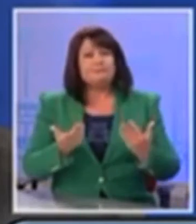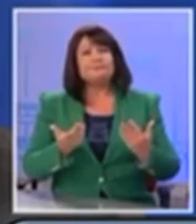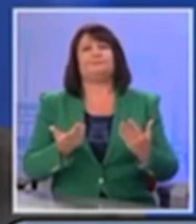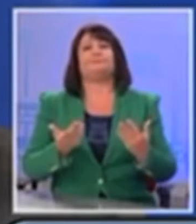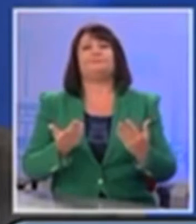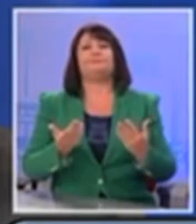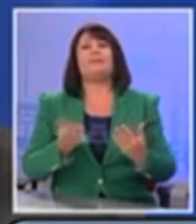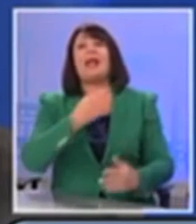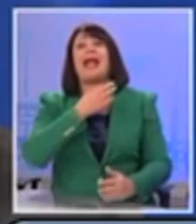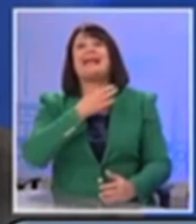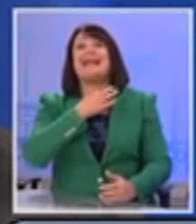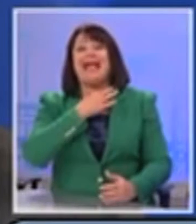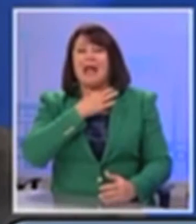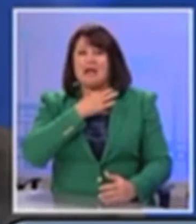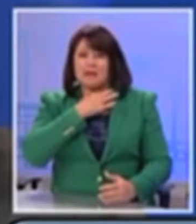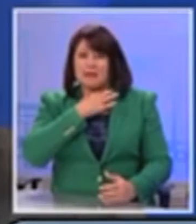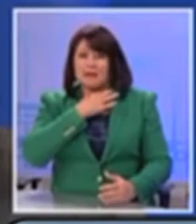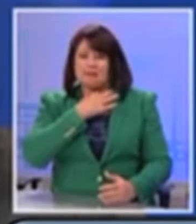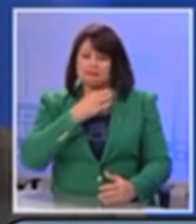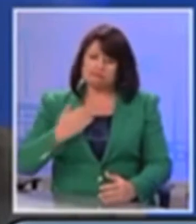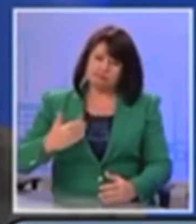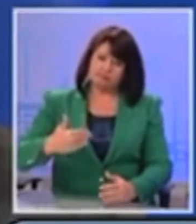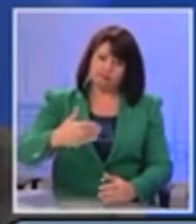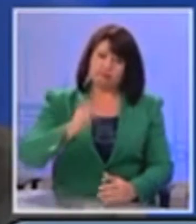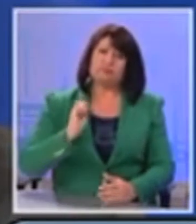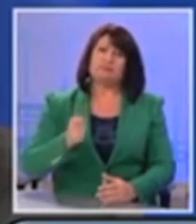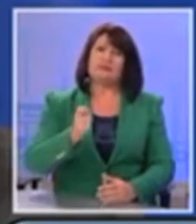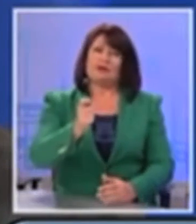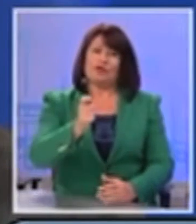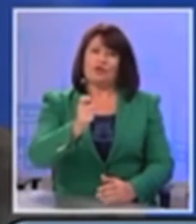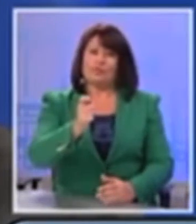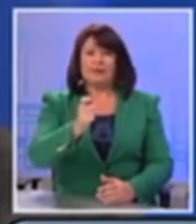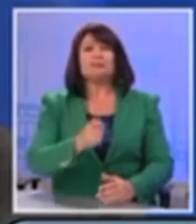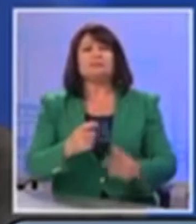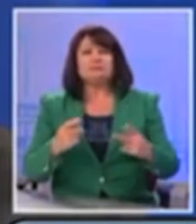empêche les autorités du pays de garantir aux citoyens du pays